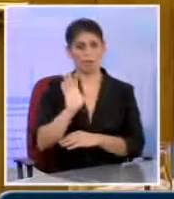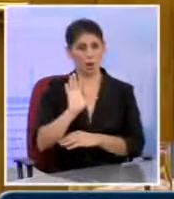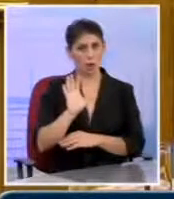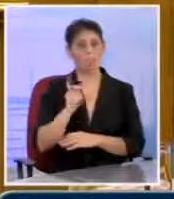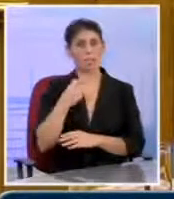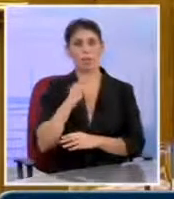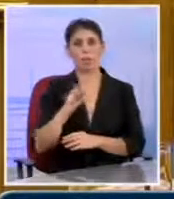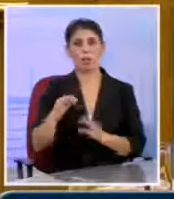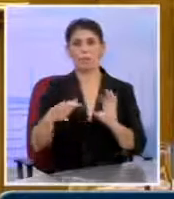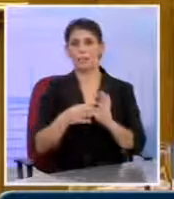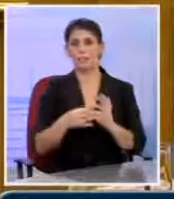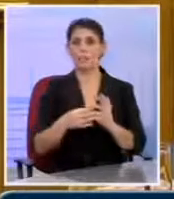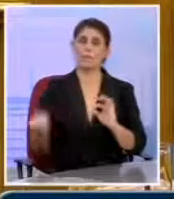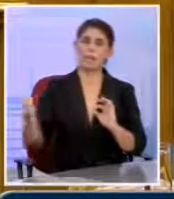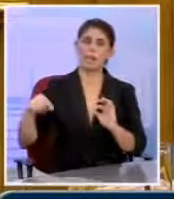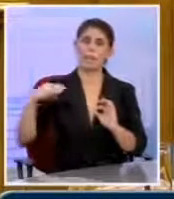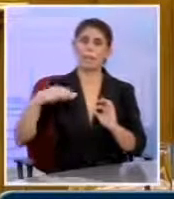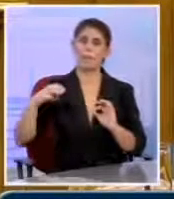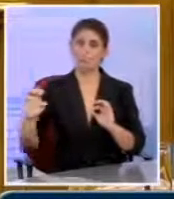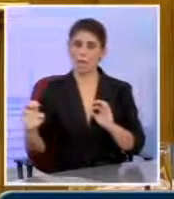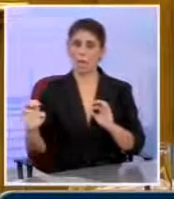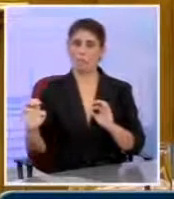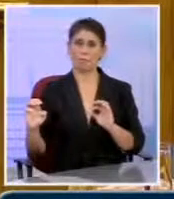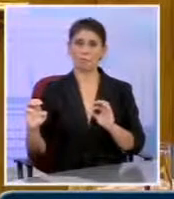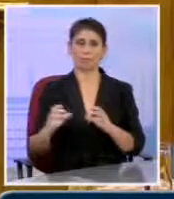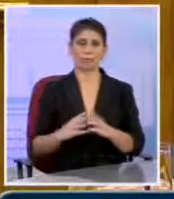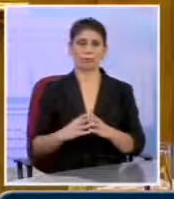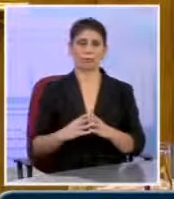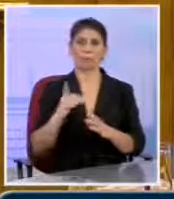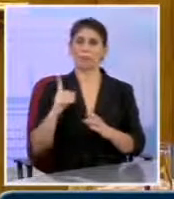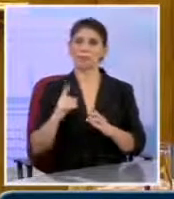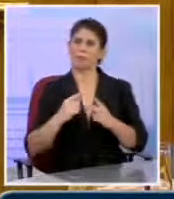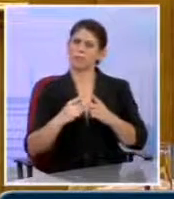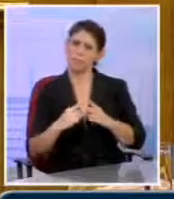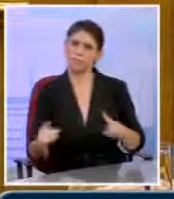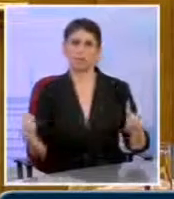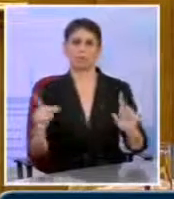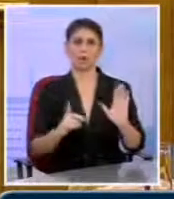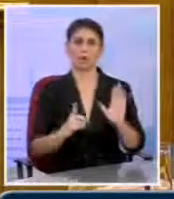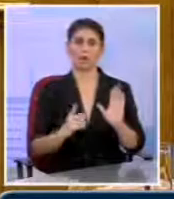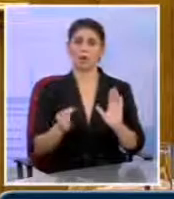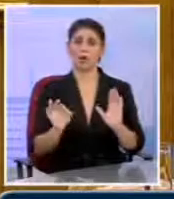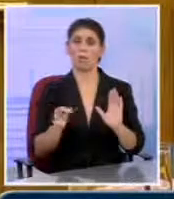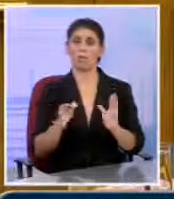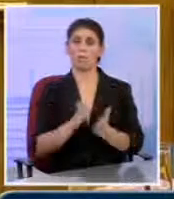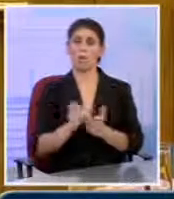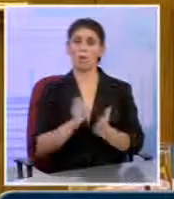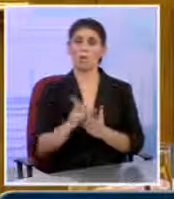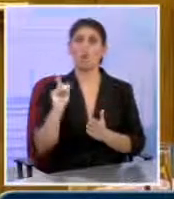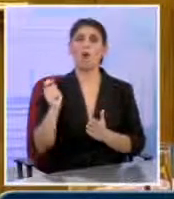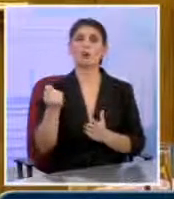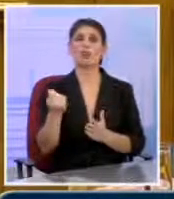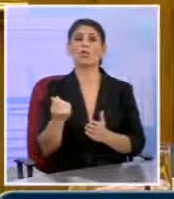λόγω της σύνδεσής της με τα άλλα μέσα μαζικής ενημέρωσης ένα ιδιότυπο νομισματοκοπείο πολιτικού